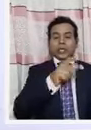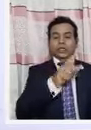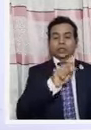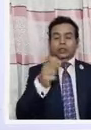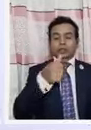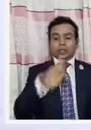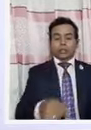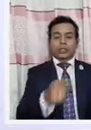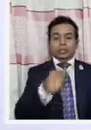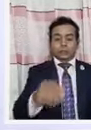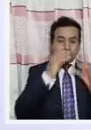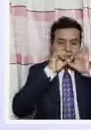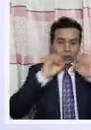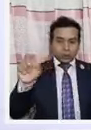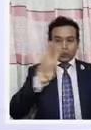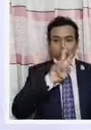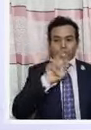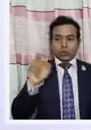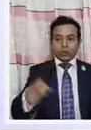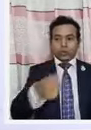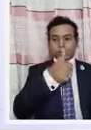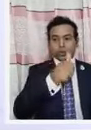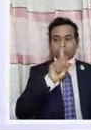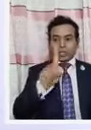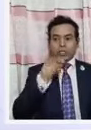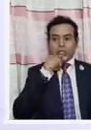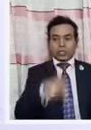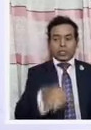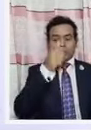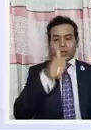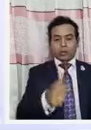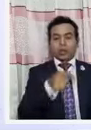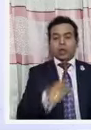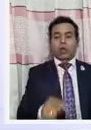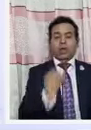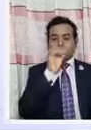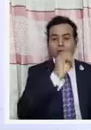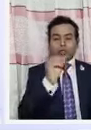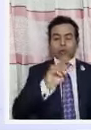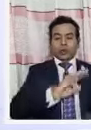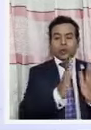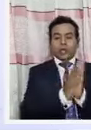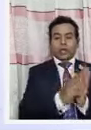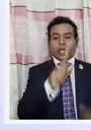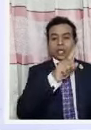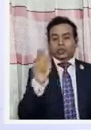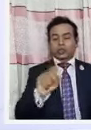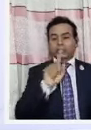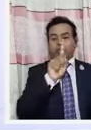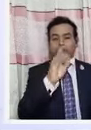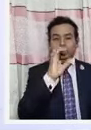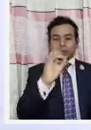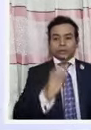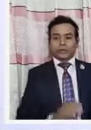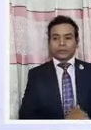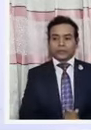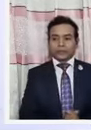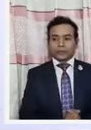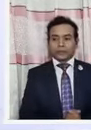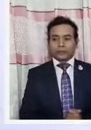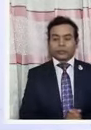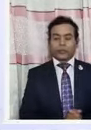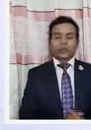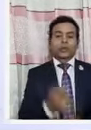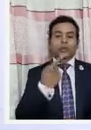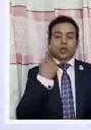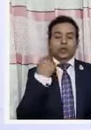দেশে অক্সিজেন সিলিন্ডারের সংখ্যা 12071টি, সারা দেশে হাই ফ্লো নেজাল ক্যালুলার সংখ্যা 261টি এবং অক্সিজেন কনসেন্ট্রেটরের সংখ্যা